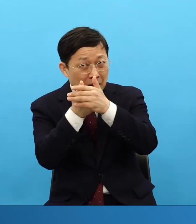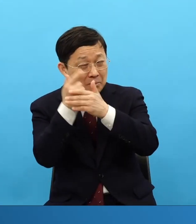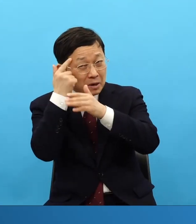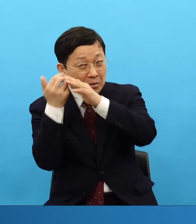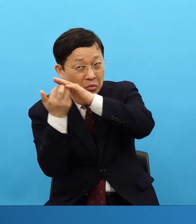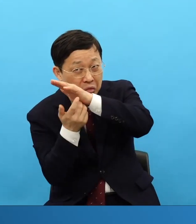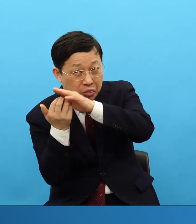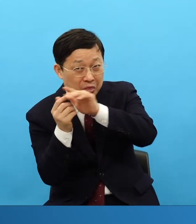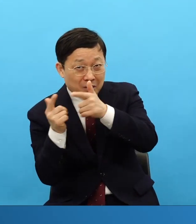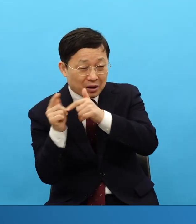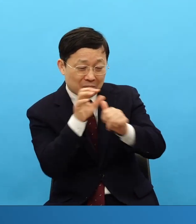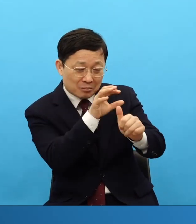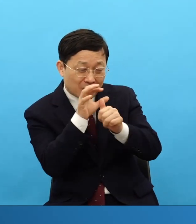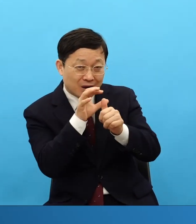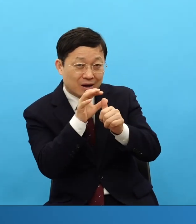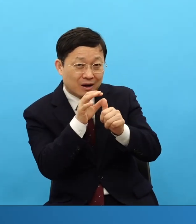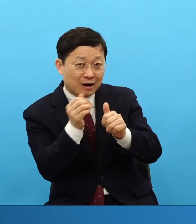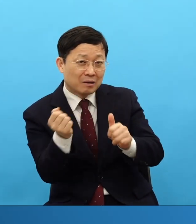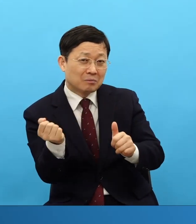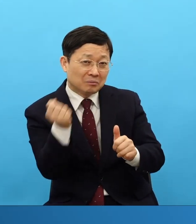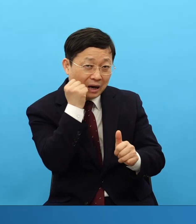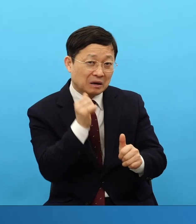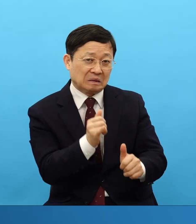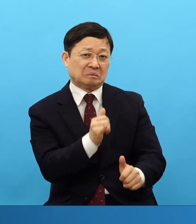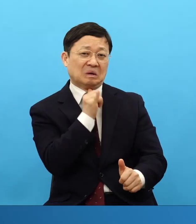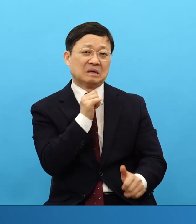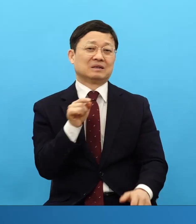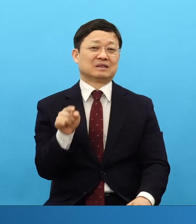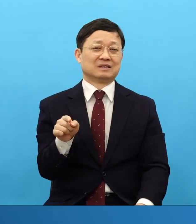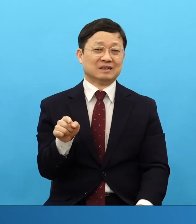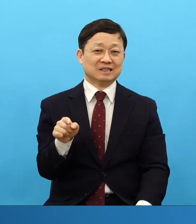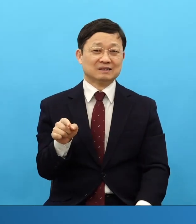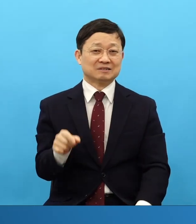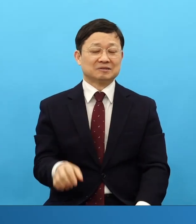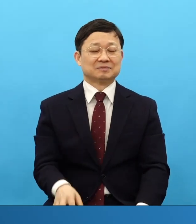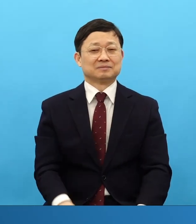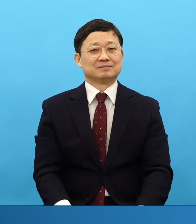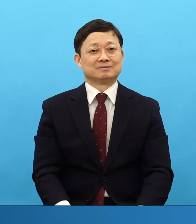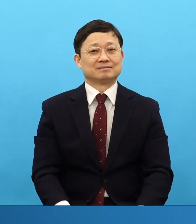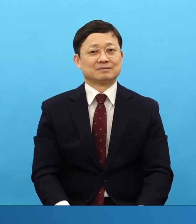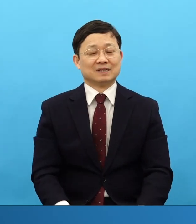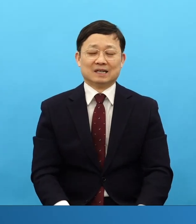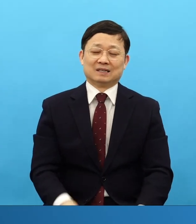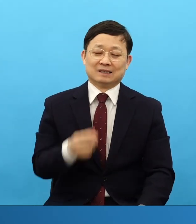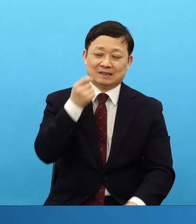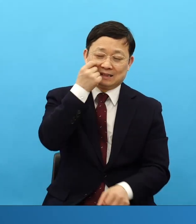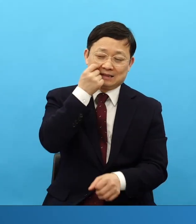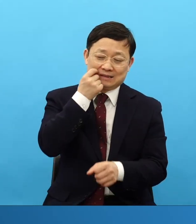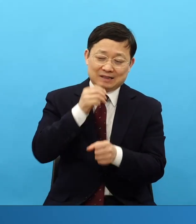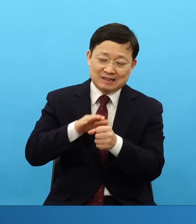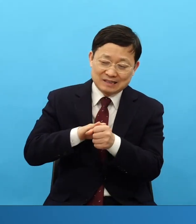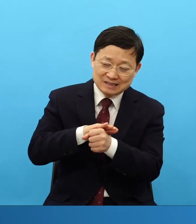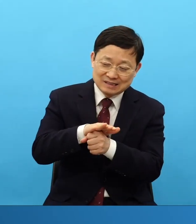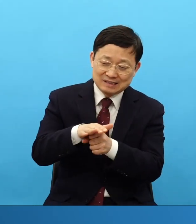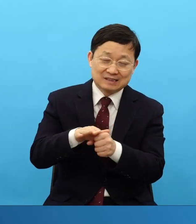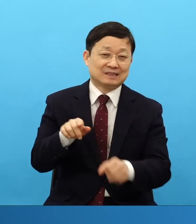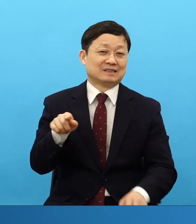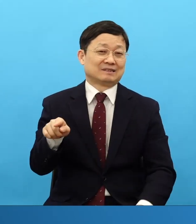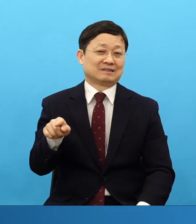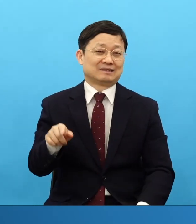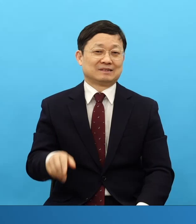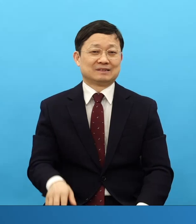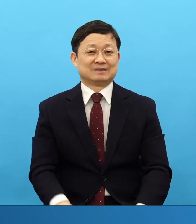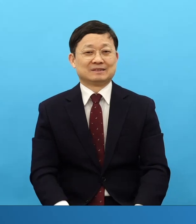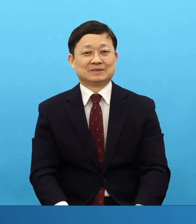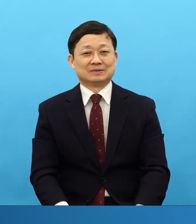And so they have to calculate through their brains that work, that don't work, or too fast. 저는 솔직히 불쌍합니다. And I really pity 쳐다보면요. that. When I